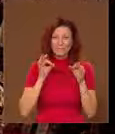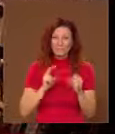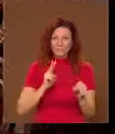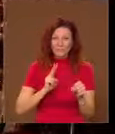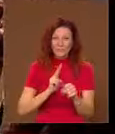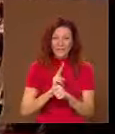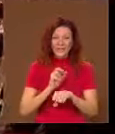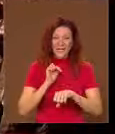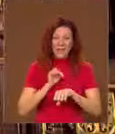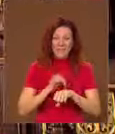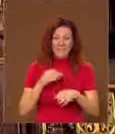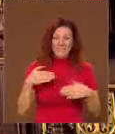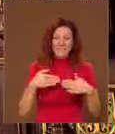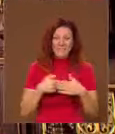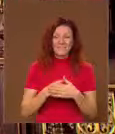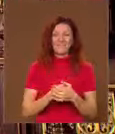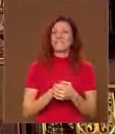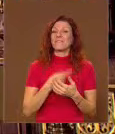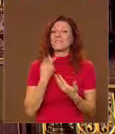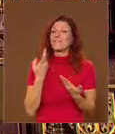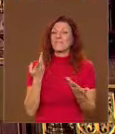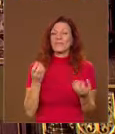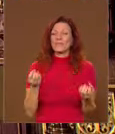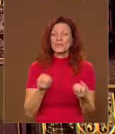Които разкриват тайната на Боговъплъщението,